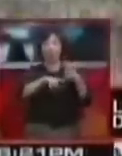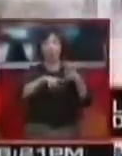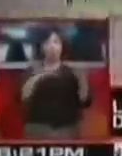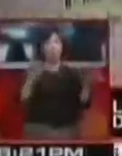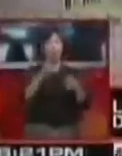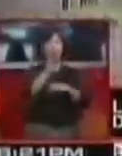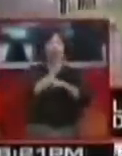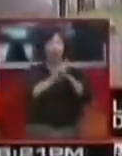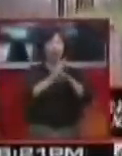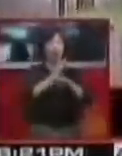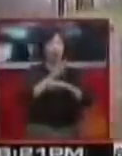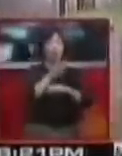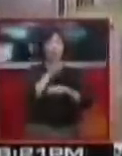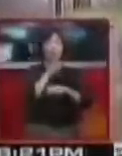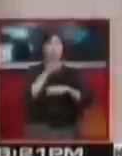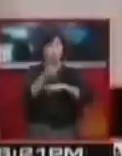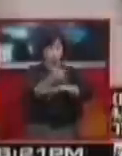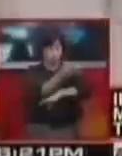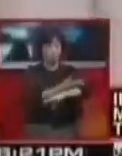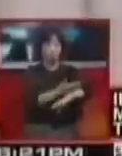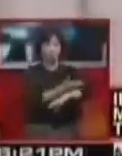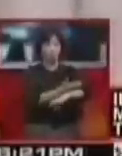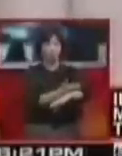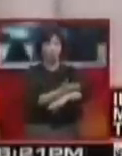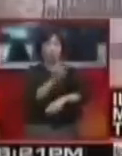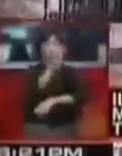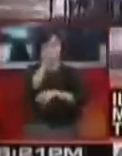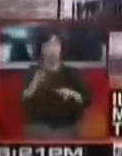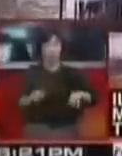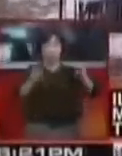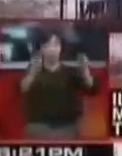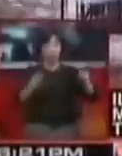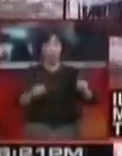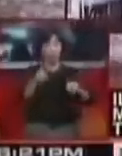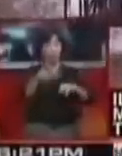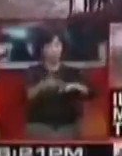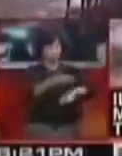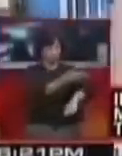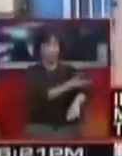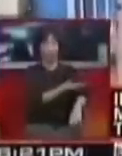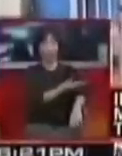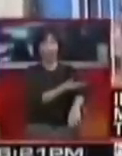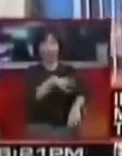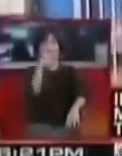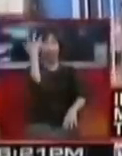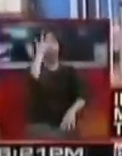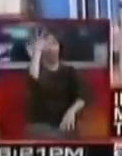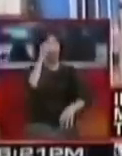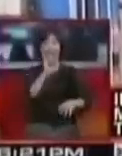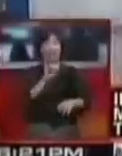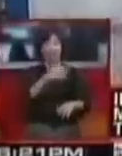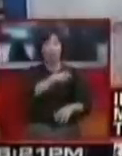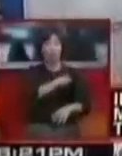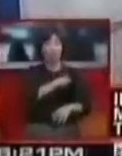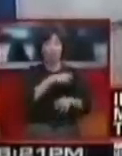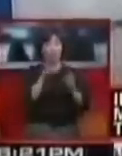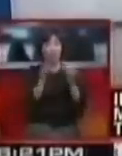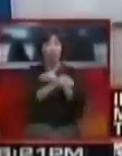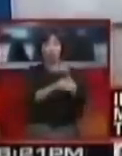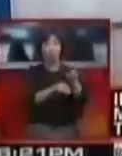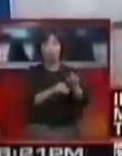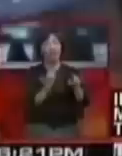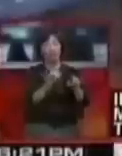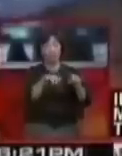ang tubig. Sa ilang kalsada naman sa Panghulo at Dampalit Malabon, umabot hanggang tuhod ang baha. Pati ang istasyon ng pulis na ito,